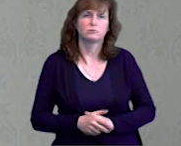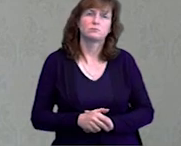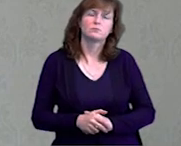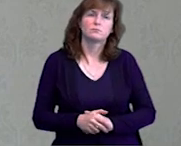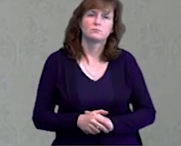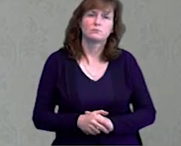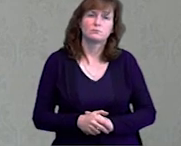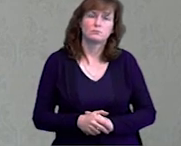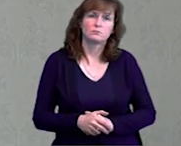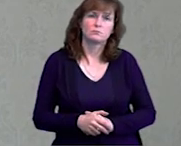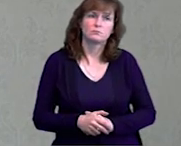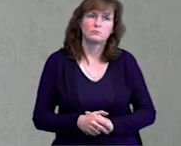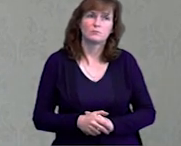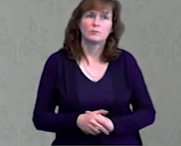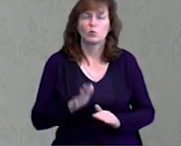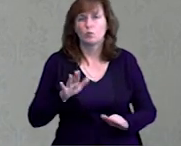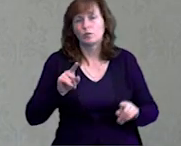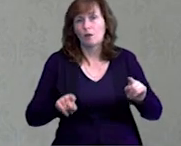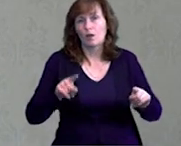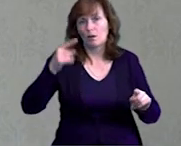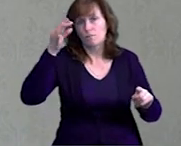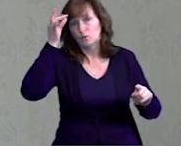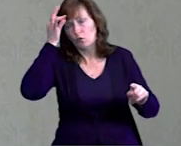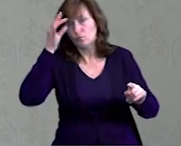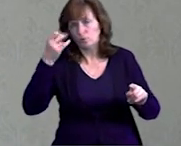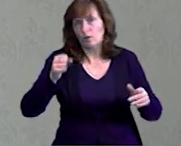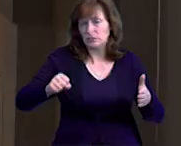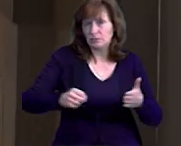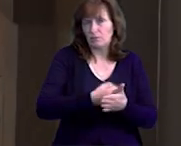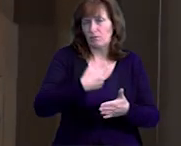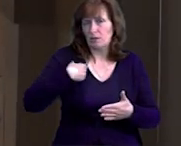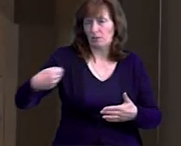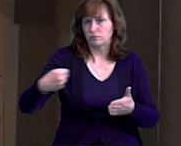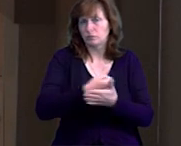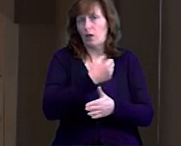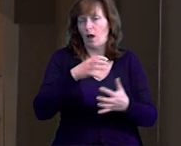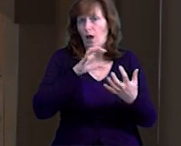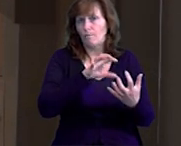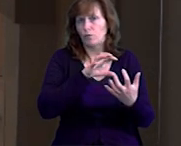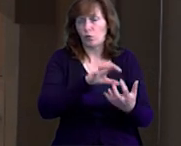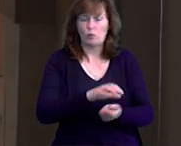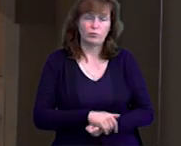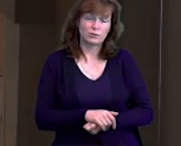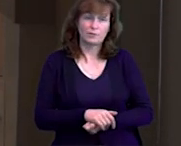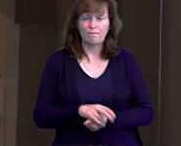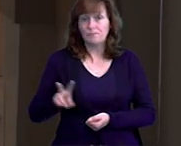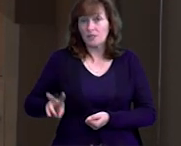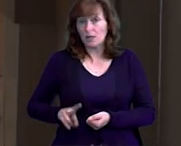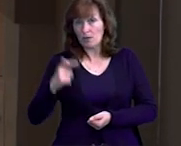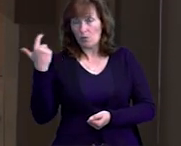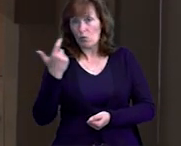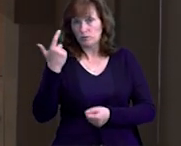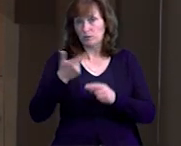детально не пам'ятає обставини отримання травми, тільки деякі моменти, що його збив автобус. Заступниця директора підприємства «Таксосервіс»,